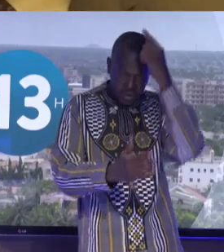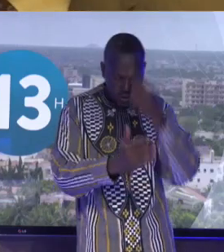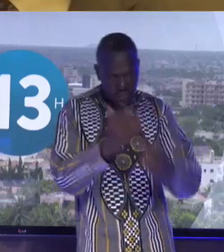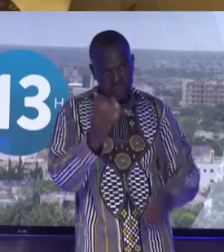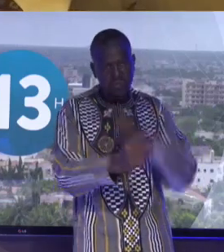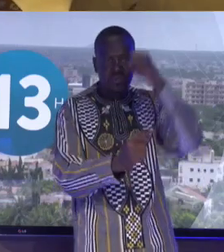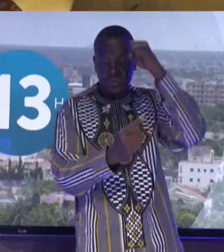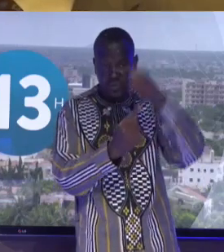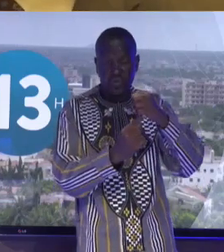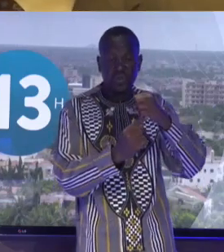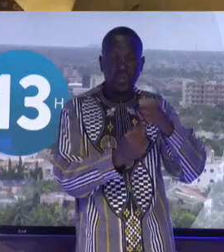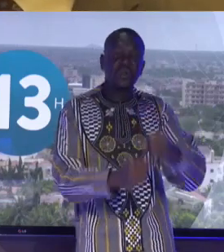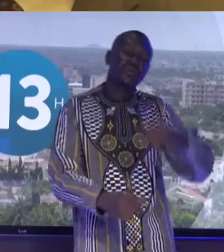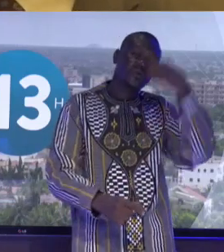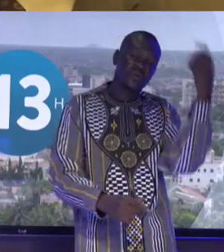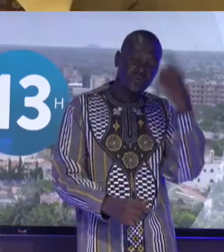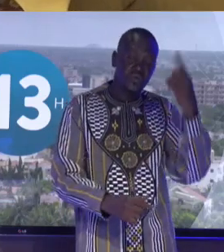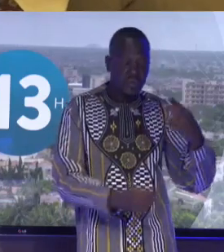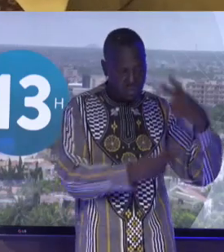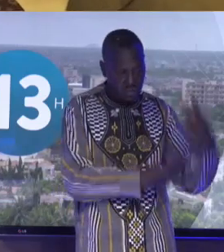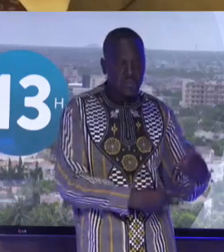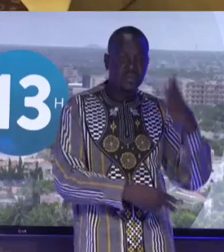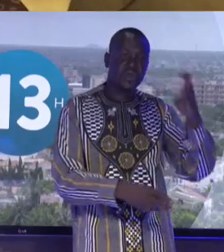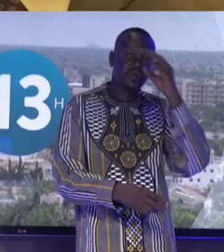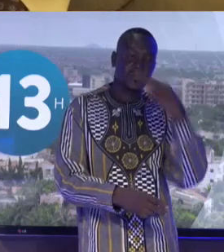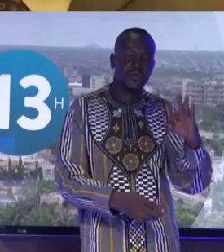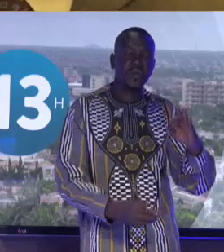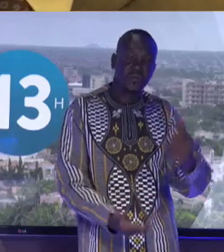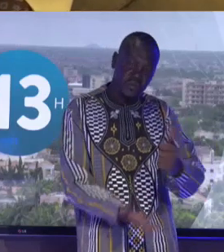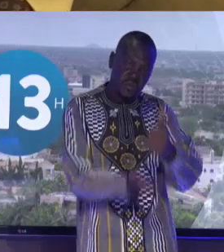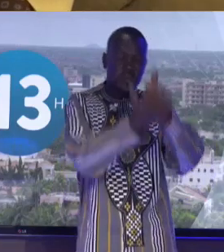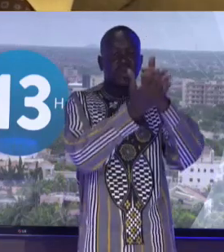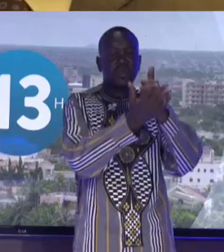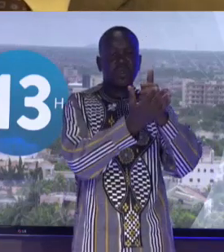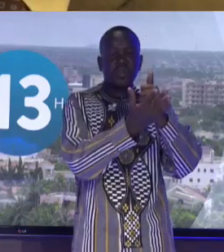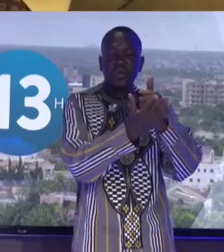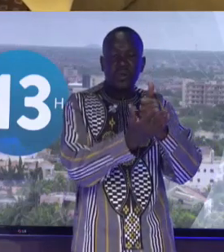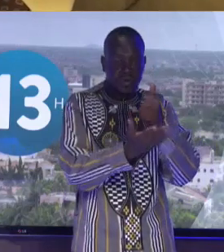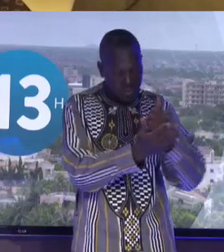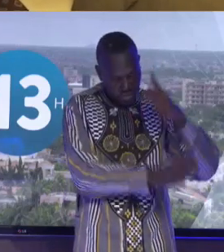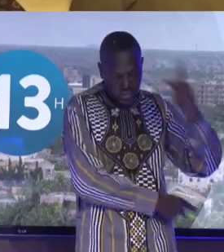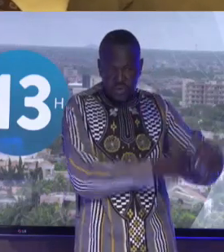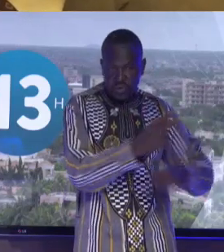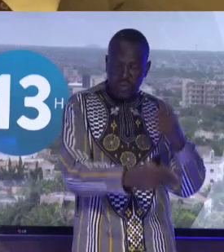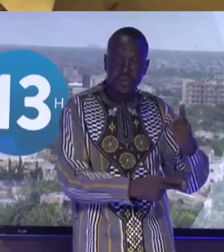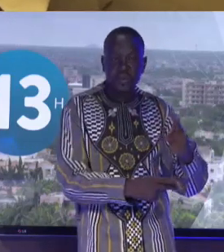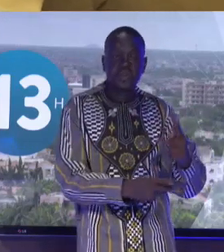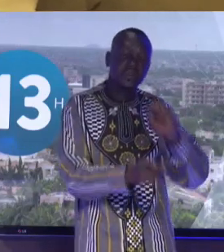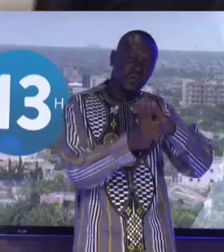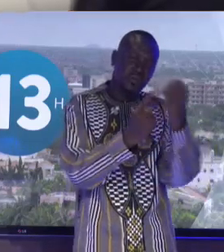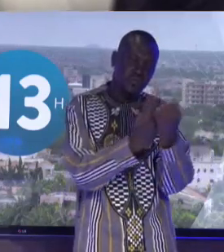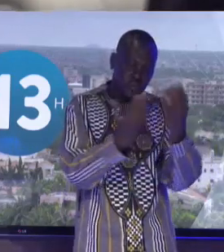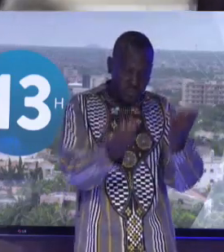situation, ils seront toujours aux côtés du Burkina Faso pour nous soutenir et pour aider les populations civiles qui sont dans le